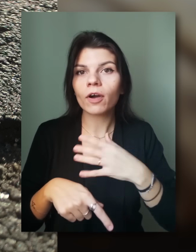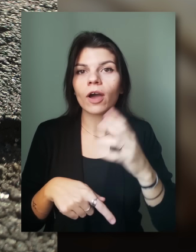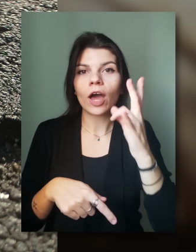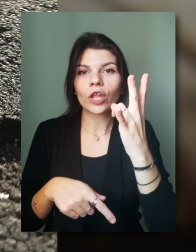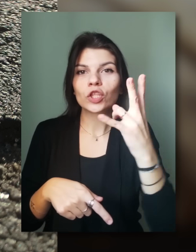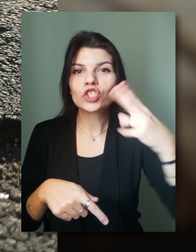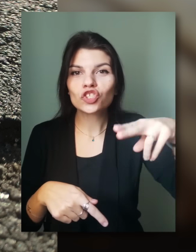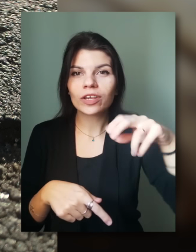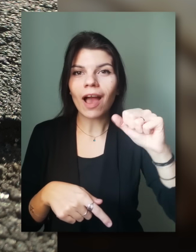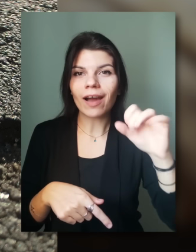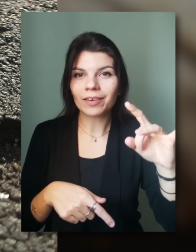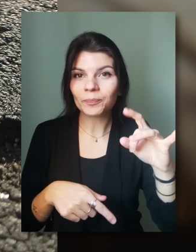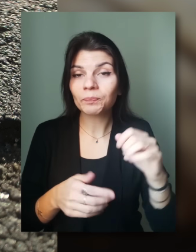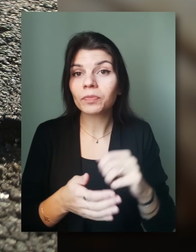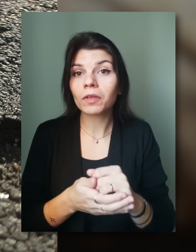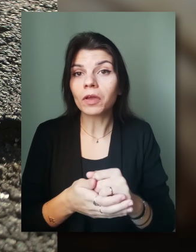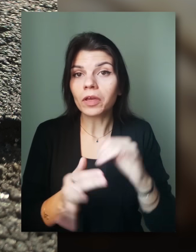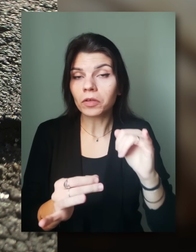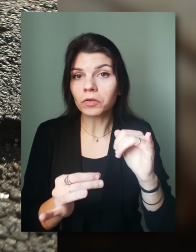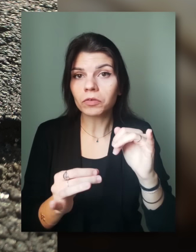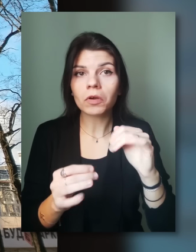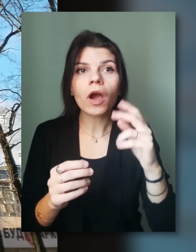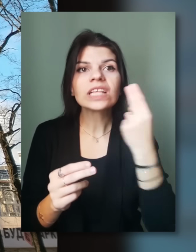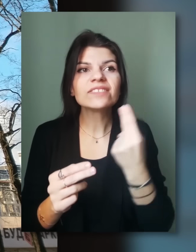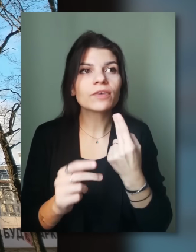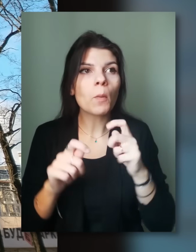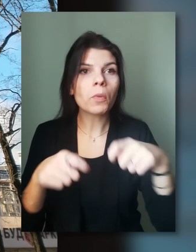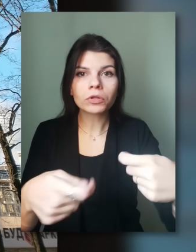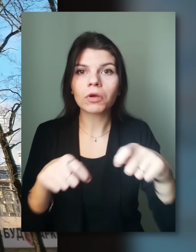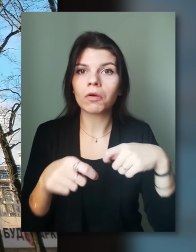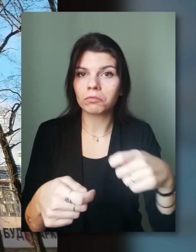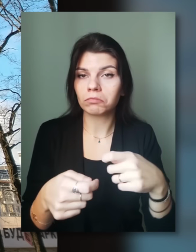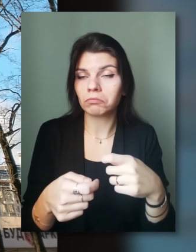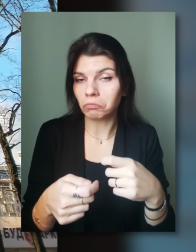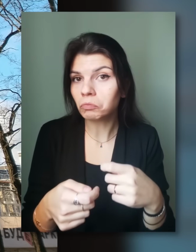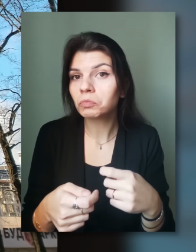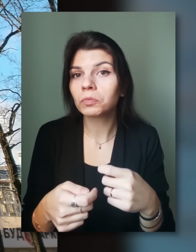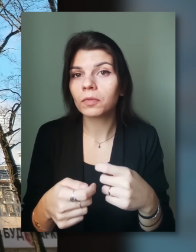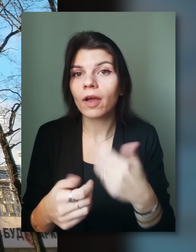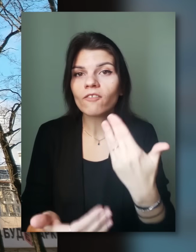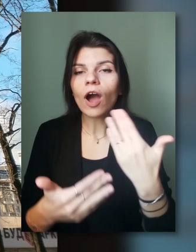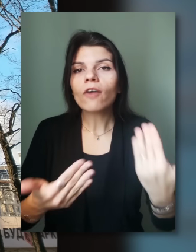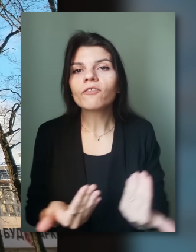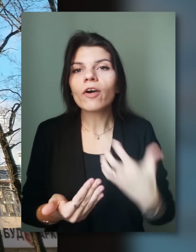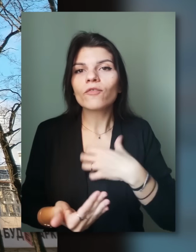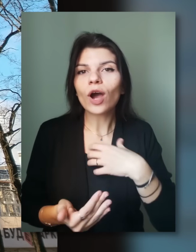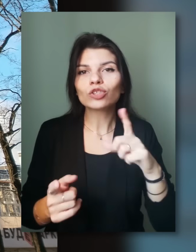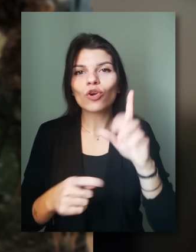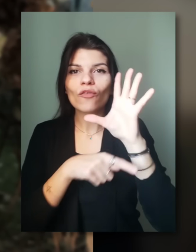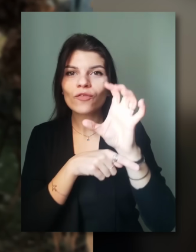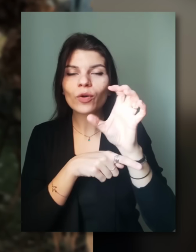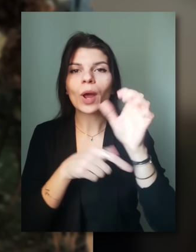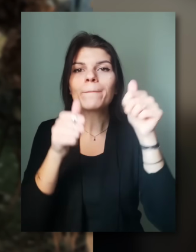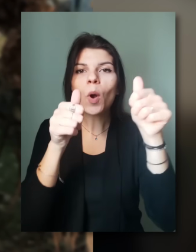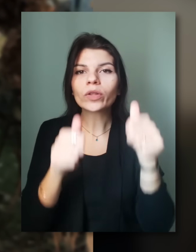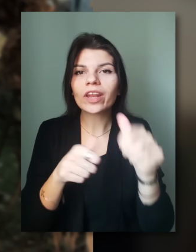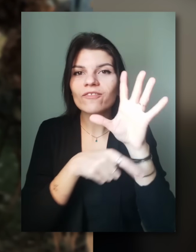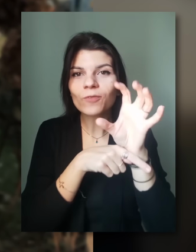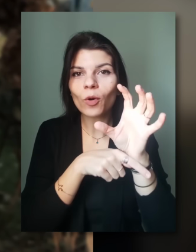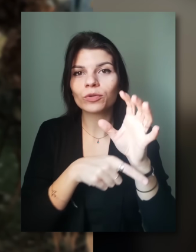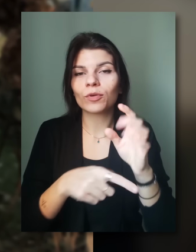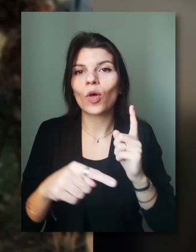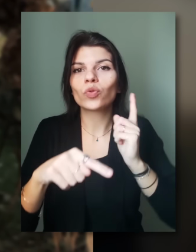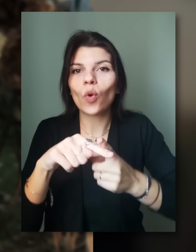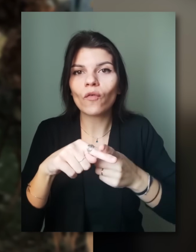продуктивністьHDR таприємнупередачукольорів. Пристрійдозволяєфіксувативажливі моментивашогожиття,робити